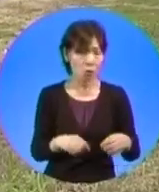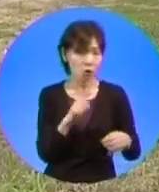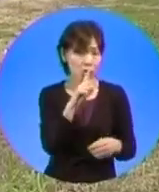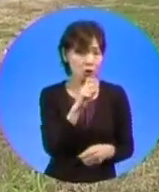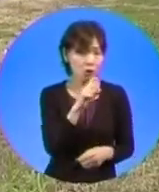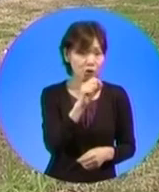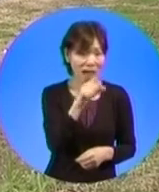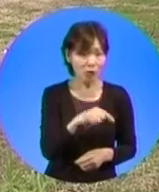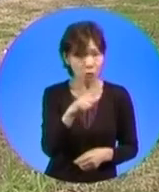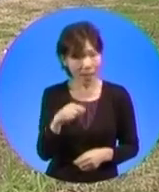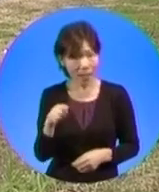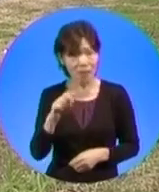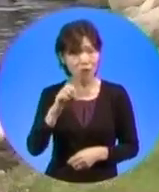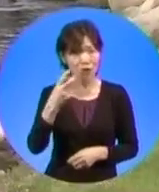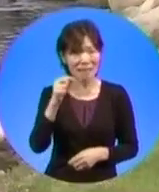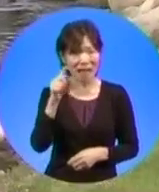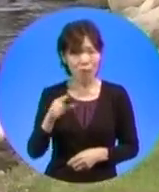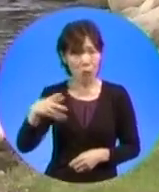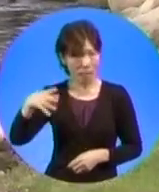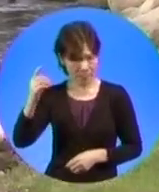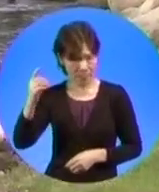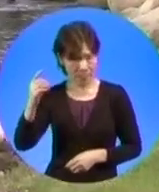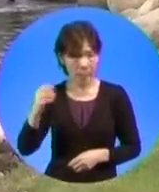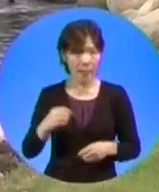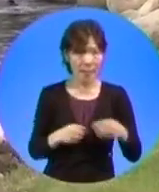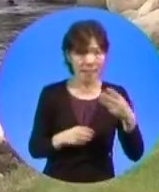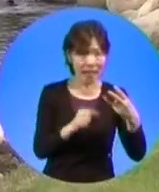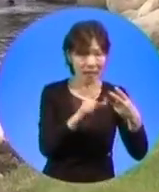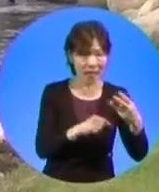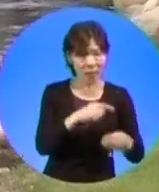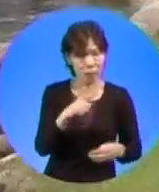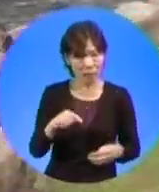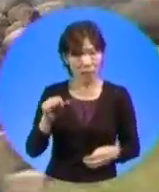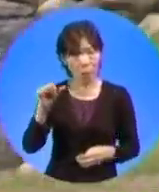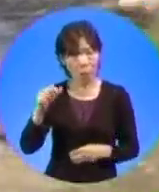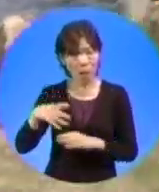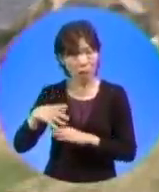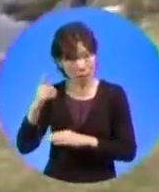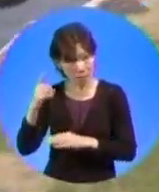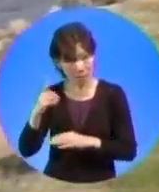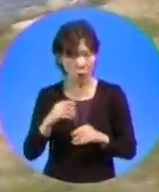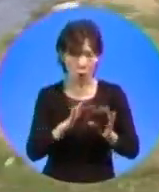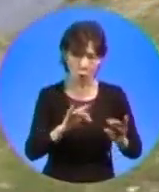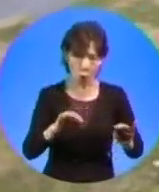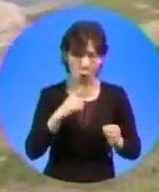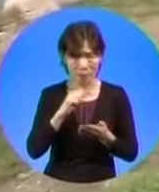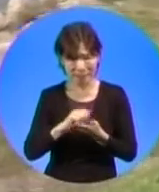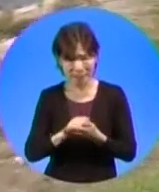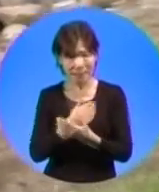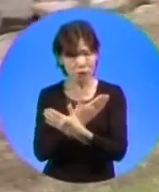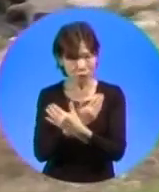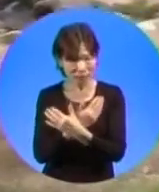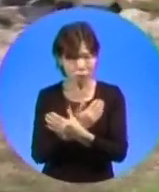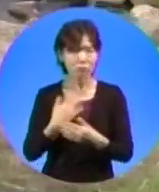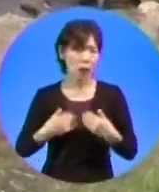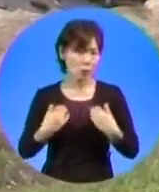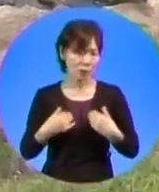12月初旬と3月から5月初旬の土曜日曜祝日に楽しむことができ